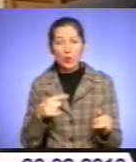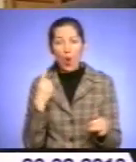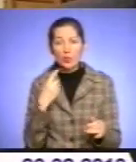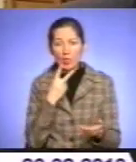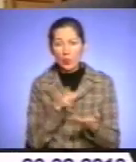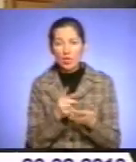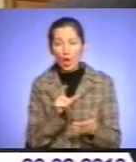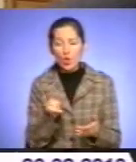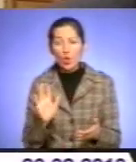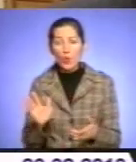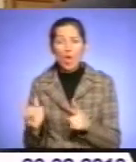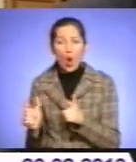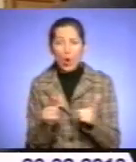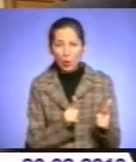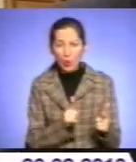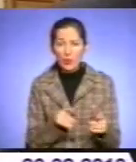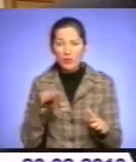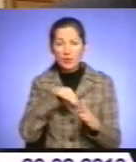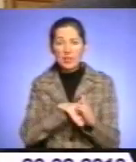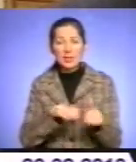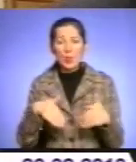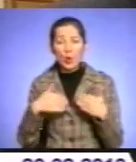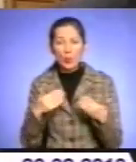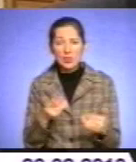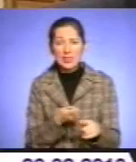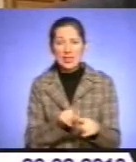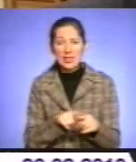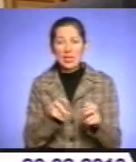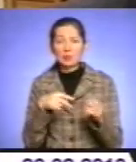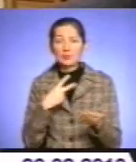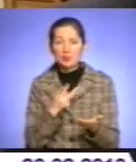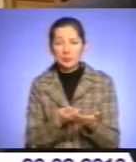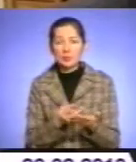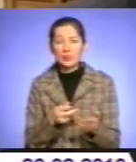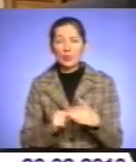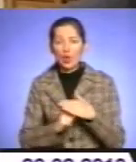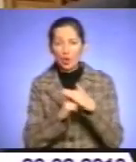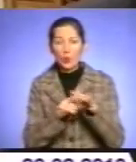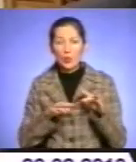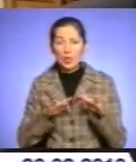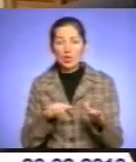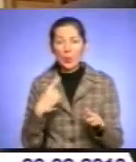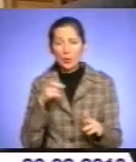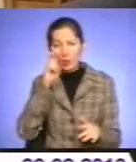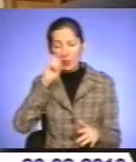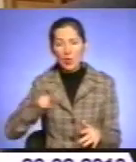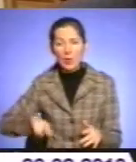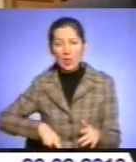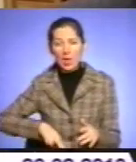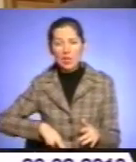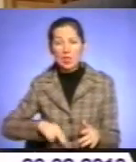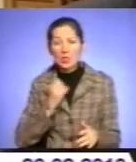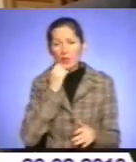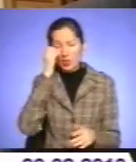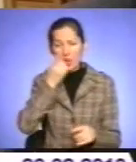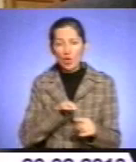люди були готові внести пропозиції, які лягуть в основу діяльності обласної державної адміністрації. А завдяки от